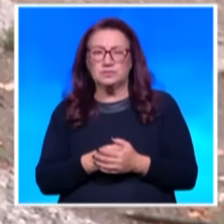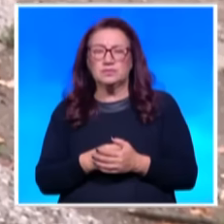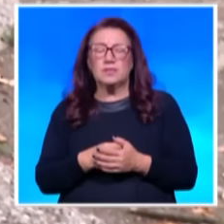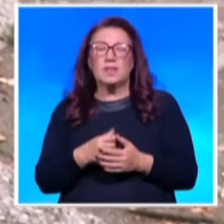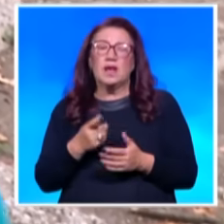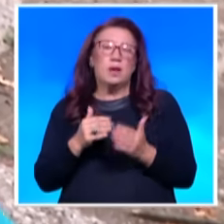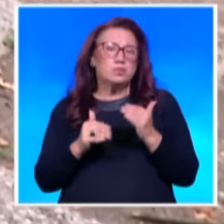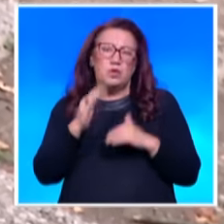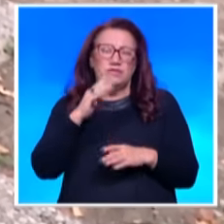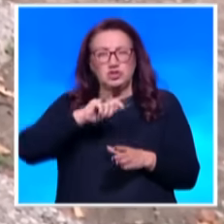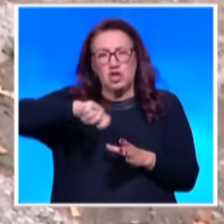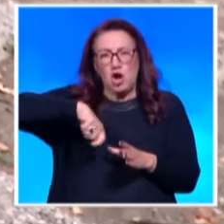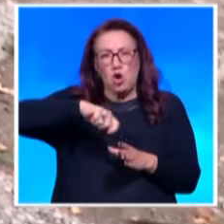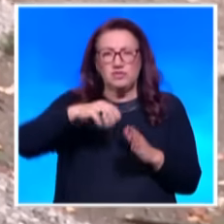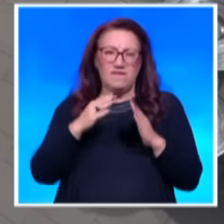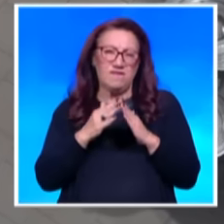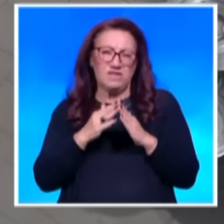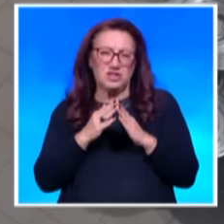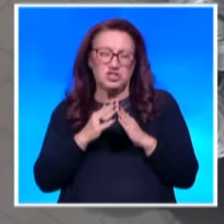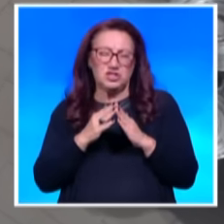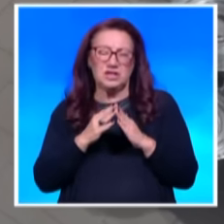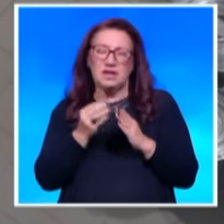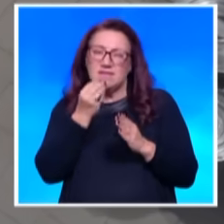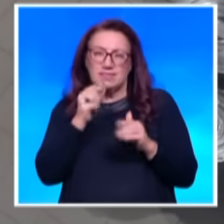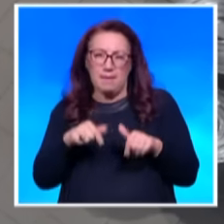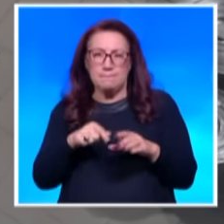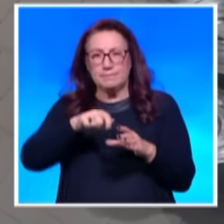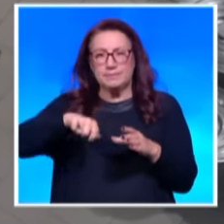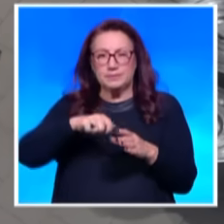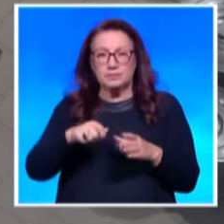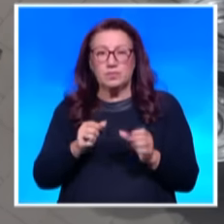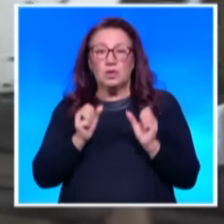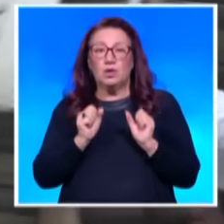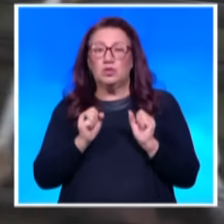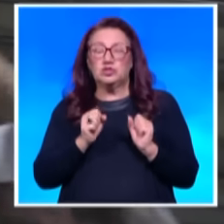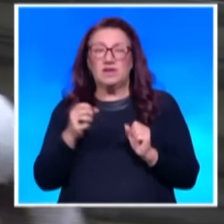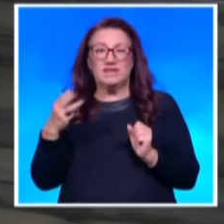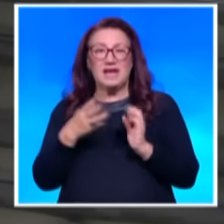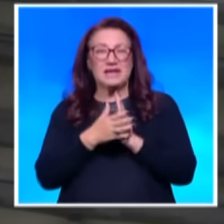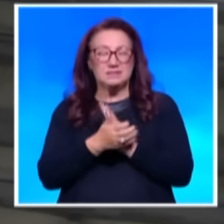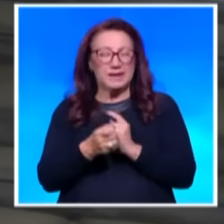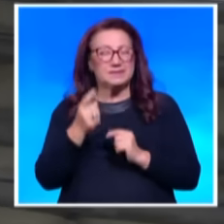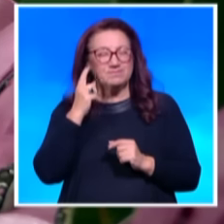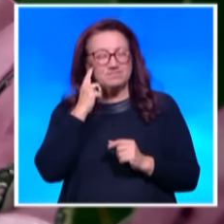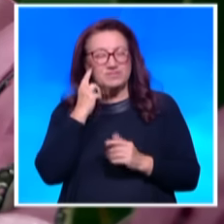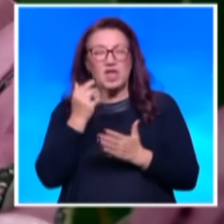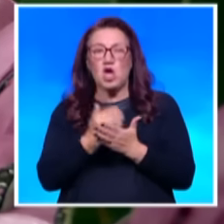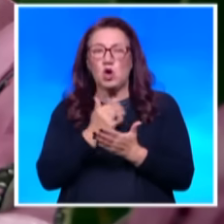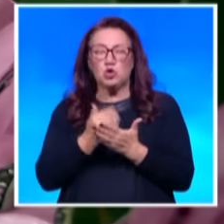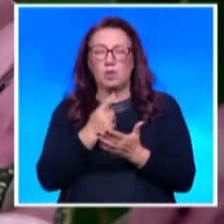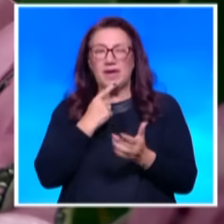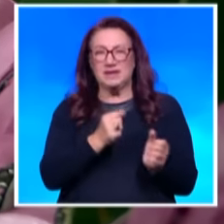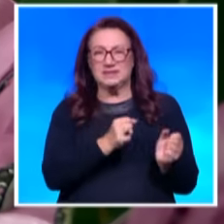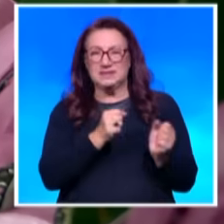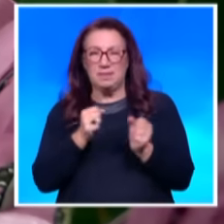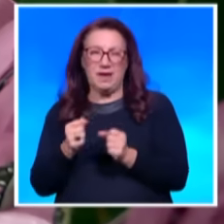вкъщи. И така се справяме по-добре като чили. Очакванията на експертите са икономиката у нас да се забави, което ще доведе и до